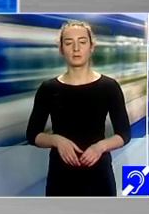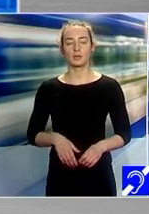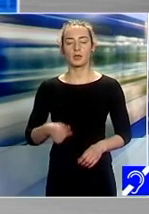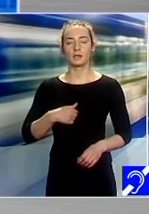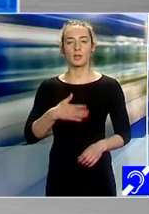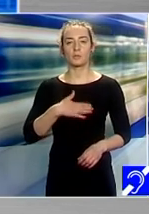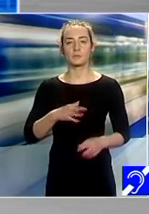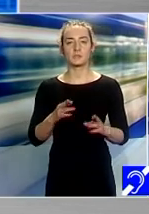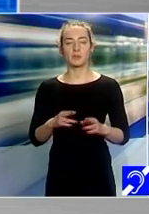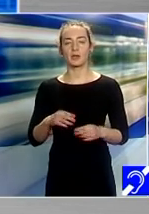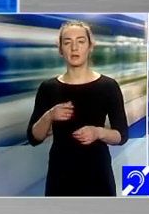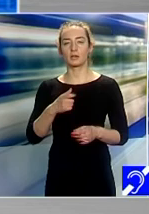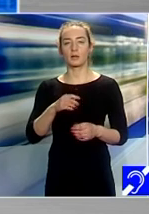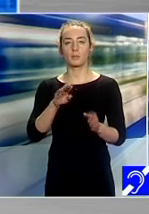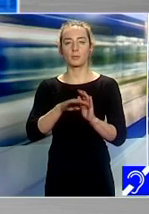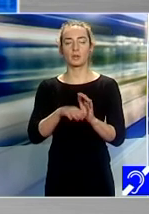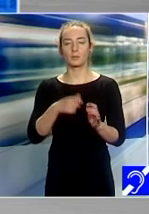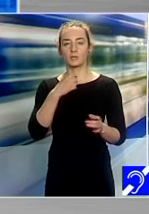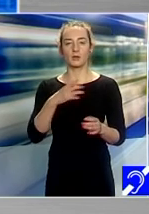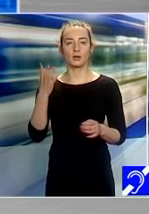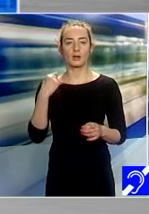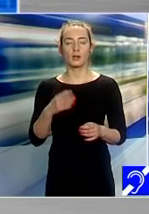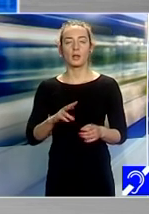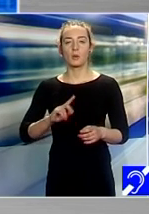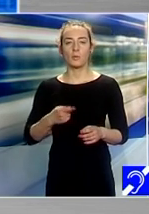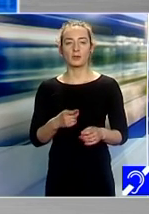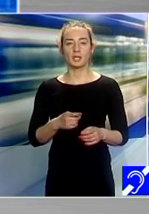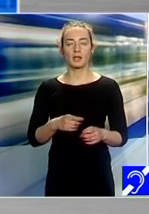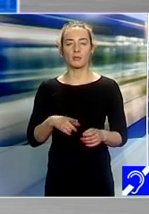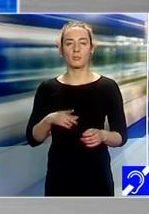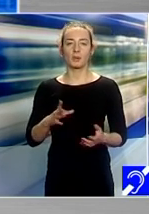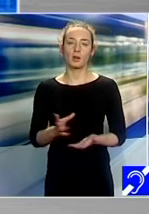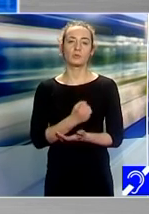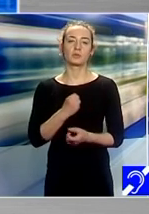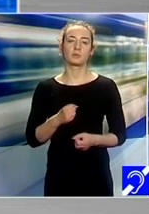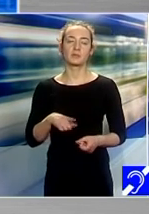Eu sper că în programul de la anul poate o să reușim să fim puțin mai...